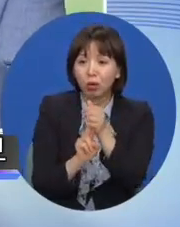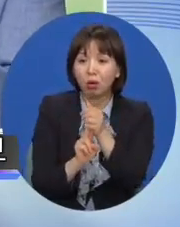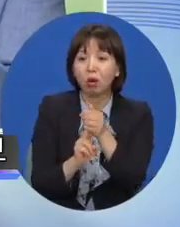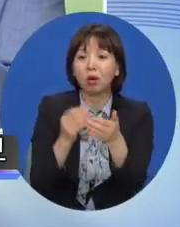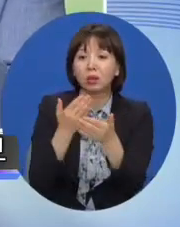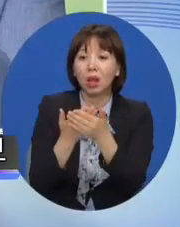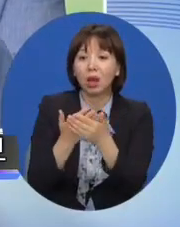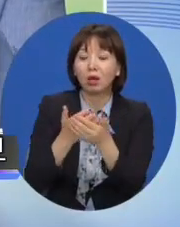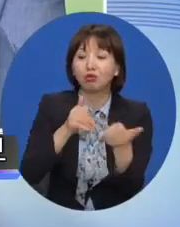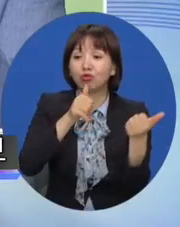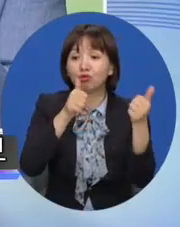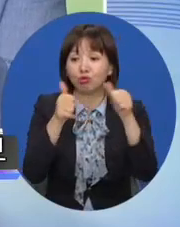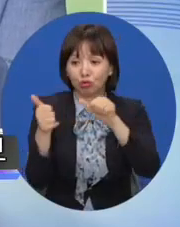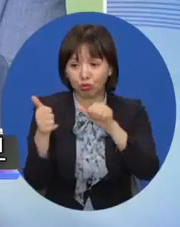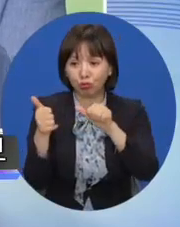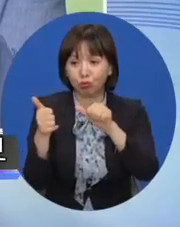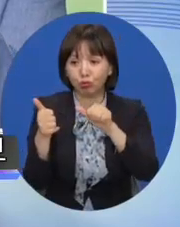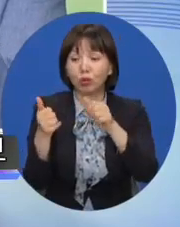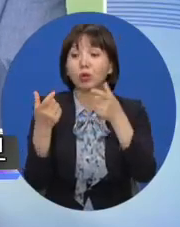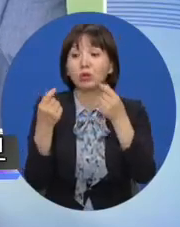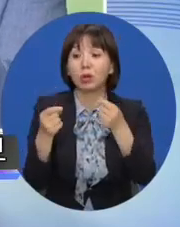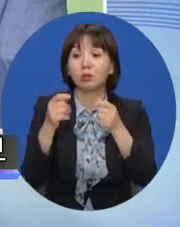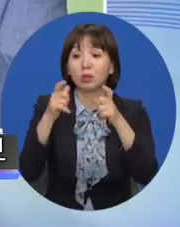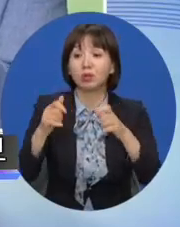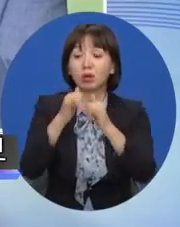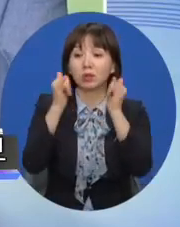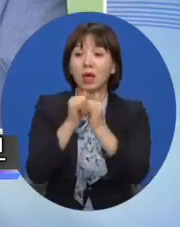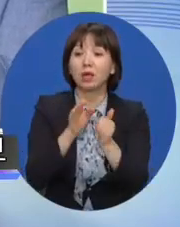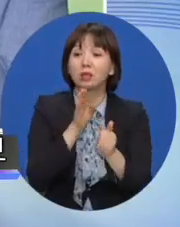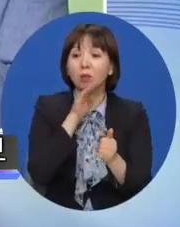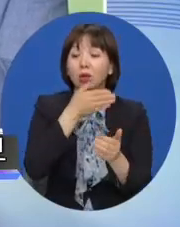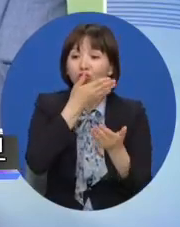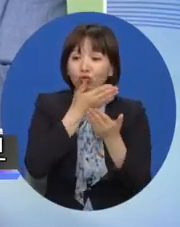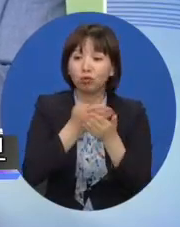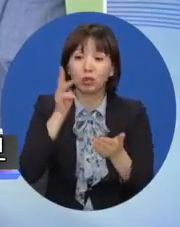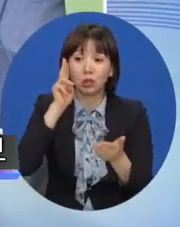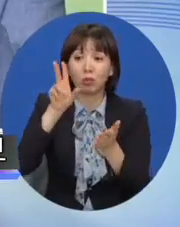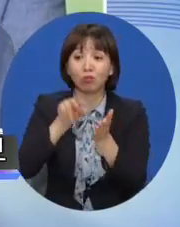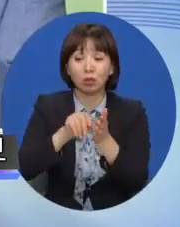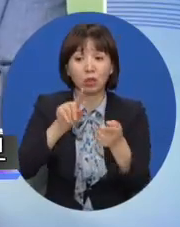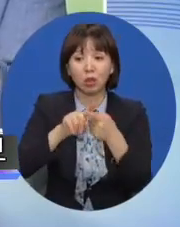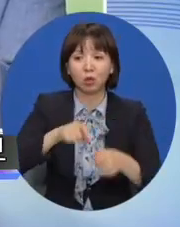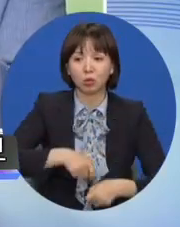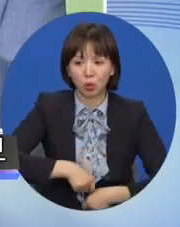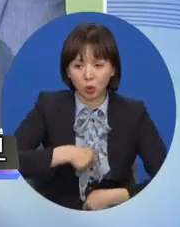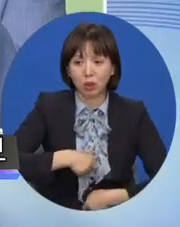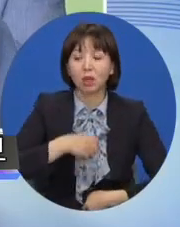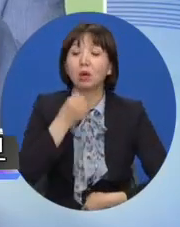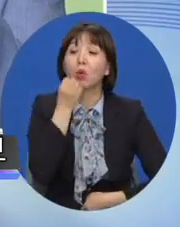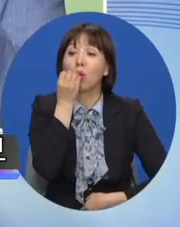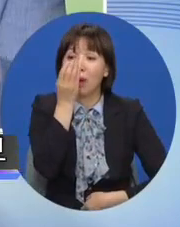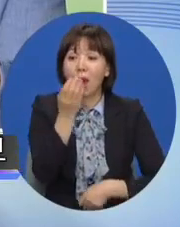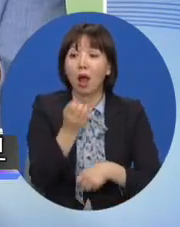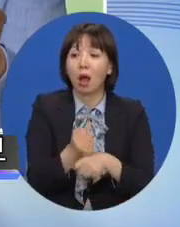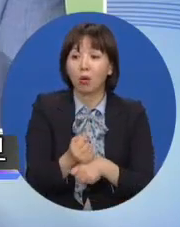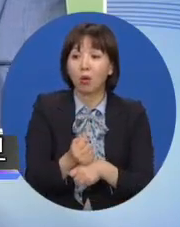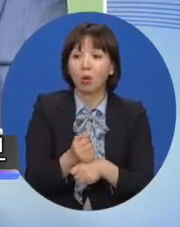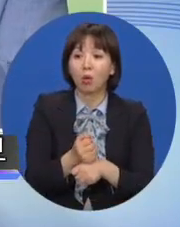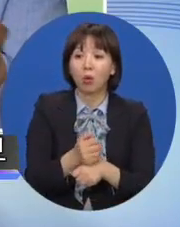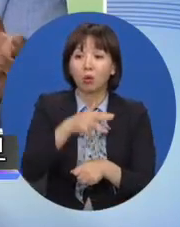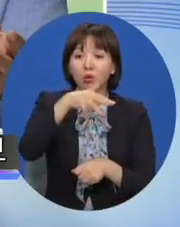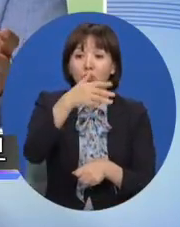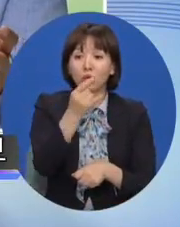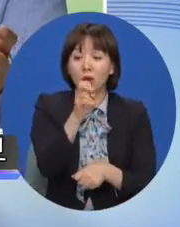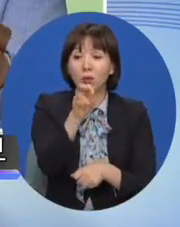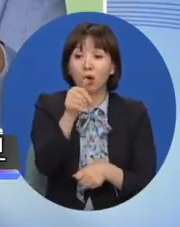이르는 것처럼 이 지역사회에 정말 중대하고 심각한 문제가 될 수 있는 것들을 솔직히 고백하고 그것을 최명현 후보가 잘못한